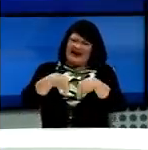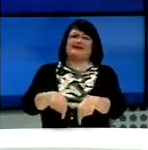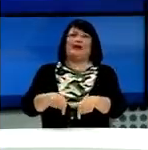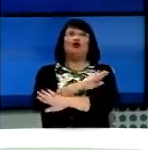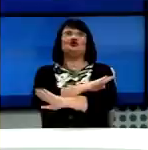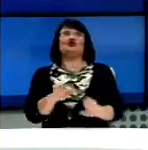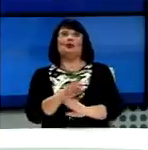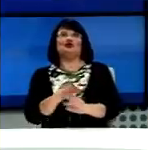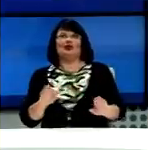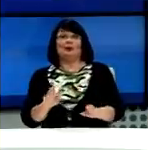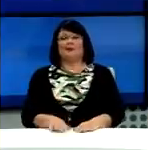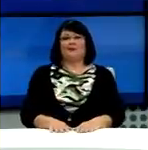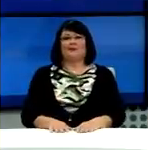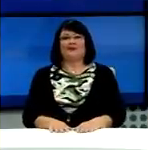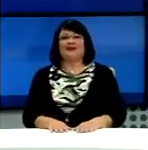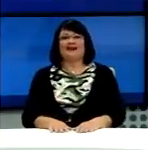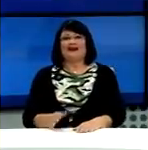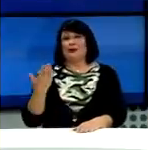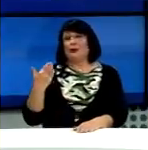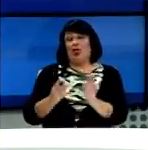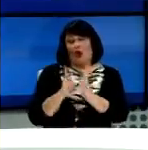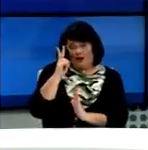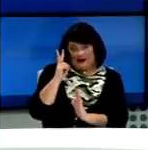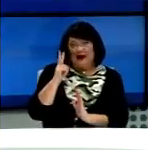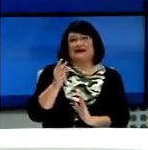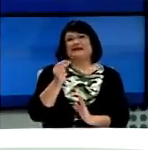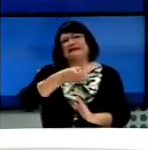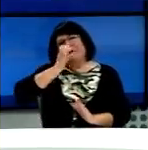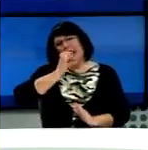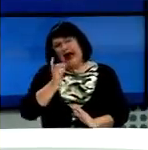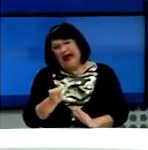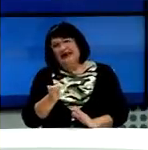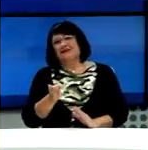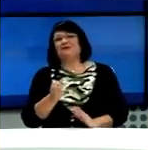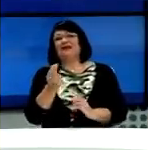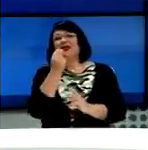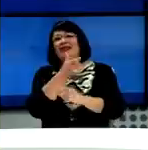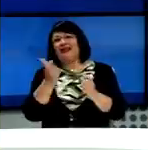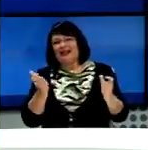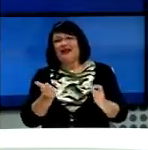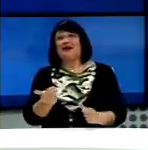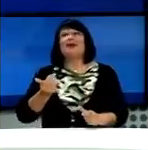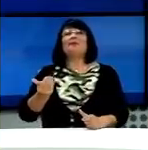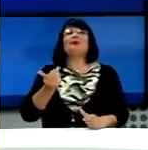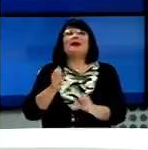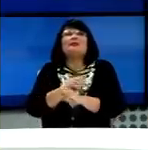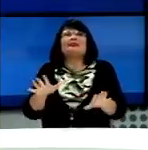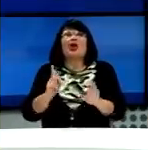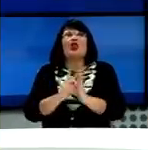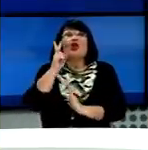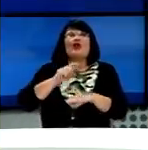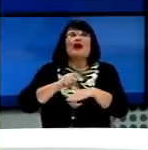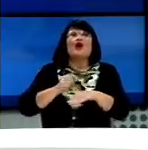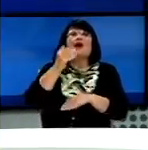διάστημα. Αυτό γίνεται στις 12, όμως όχι στις 10. Λες και πριν τις 12 δεν υπάρχει μετάδοση του ιού, μετά τις 12